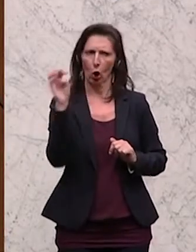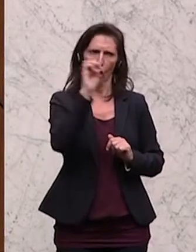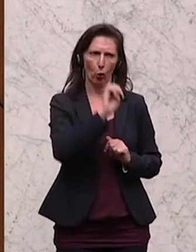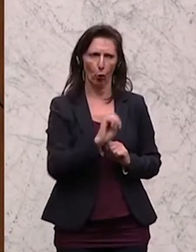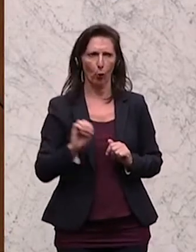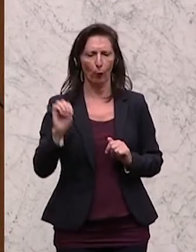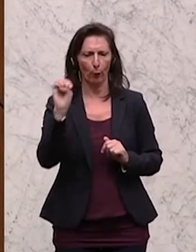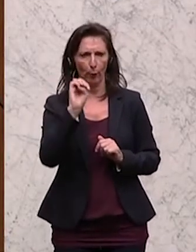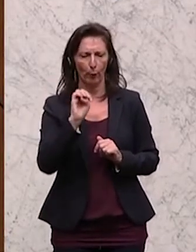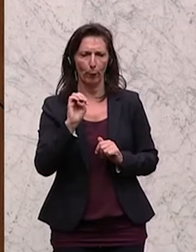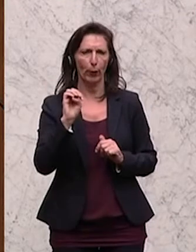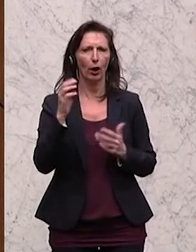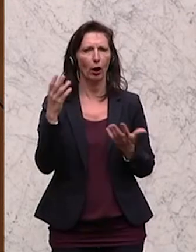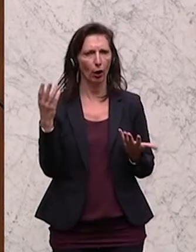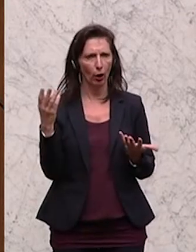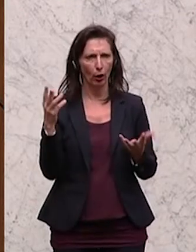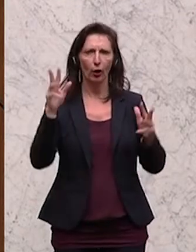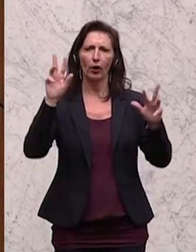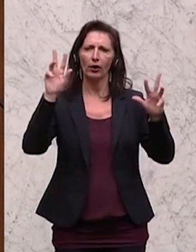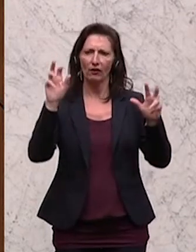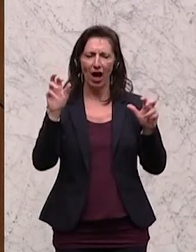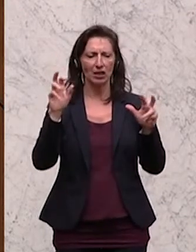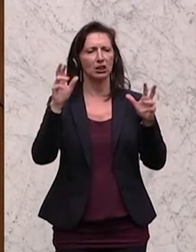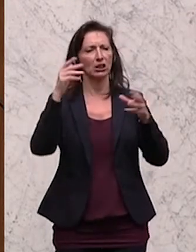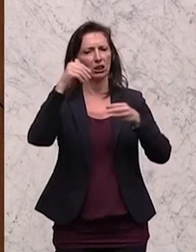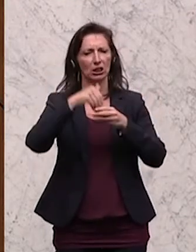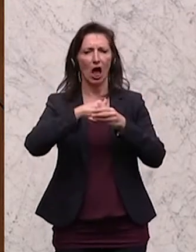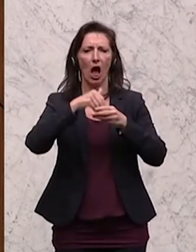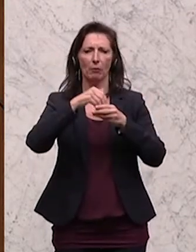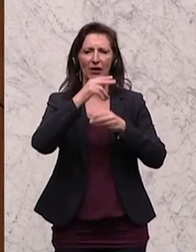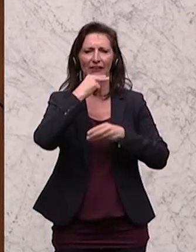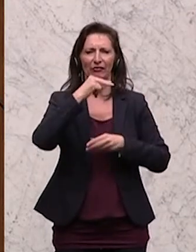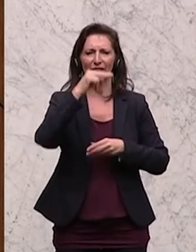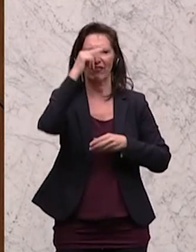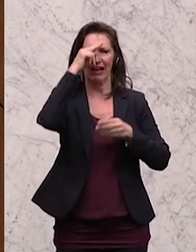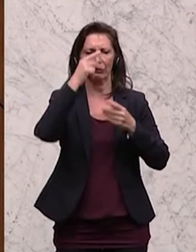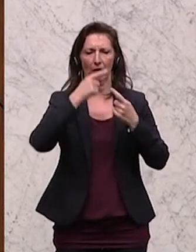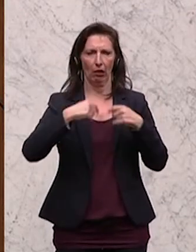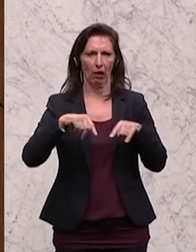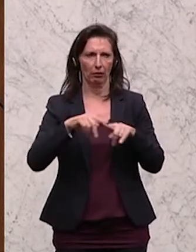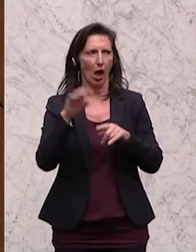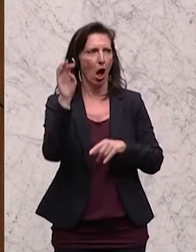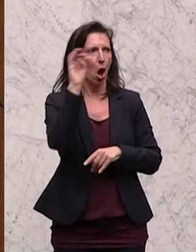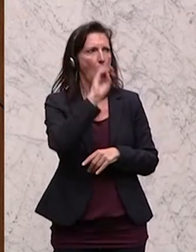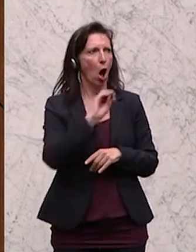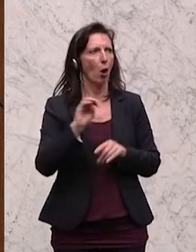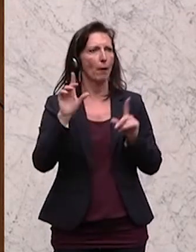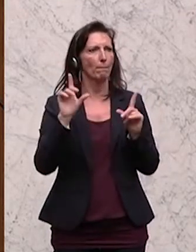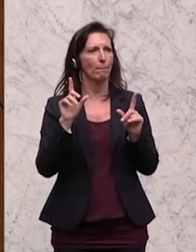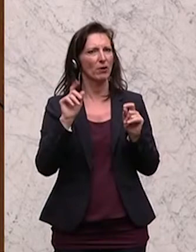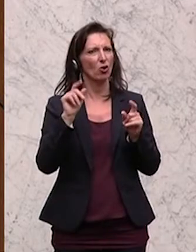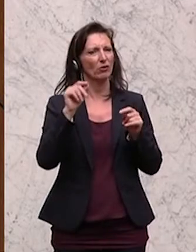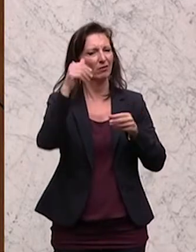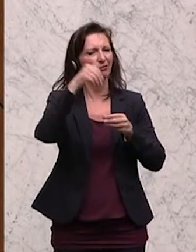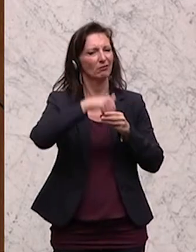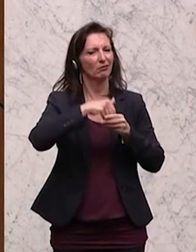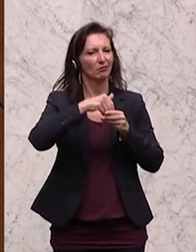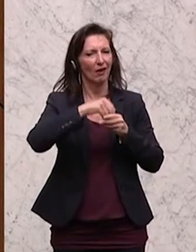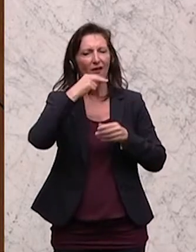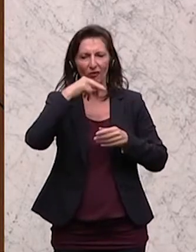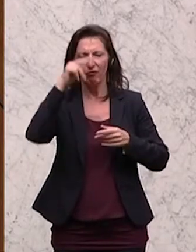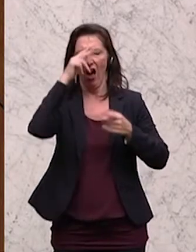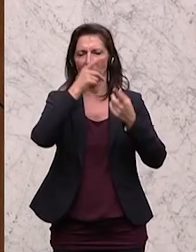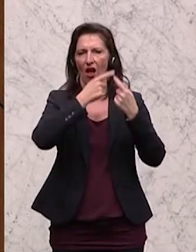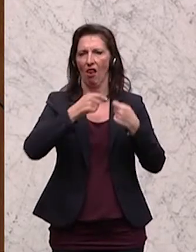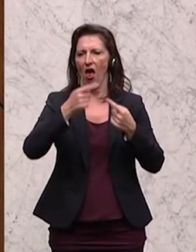Europa der Vaterländer. Was immer ein Europa der Vaterländer ist. Ich glaube, der Kollege Kogler hat es